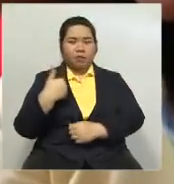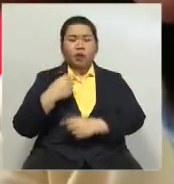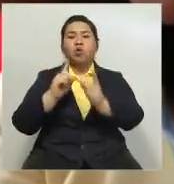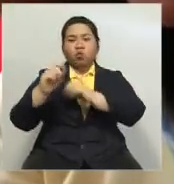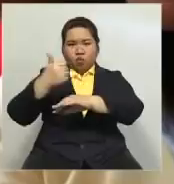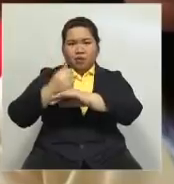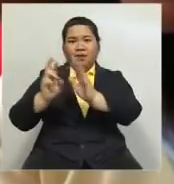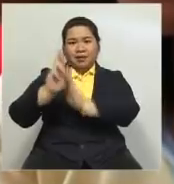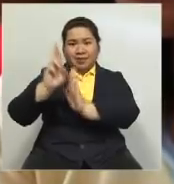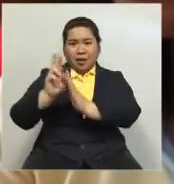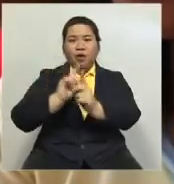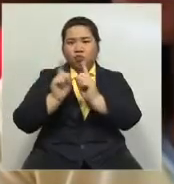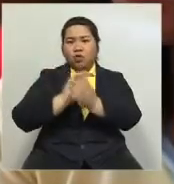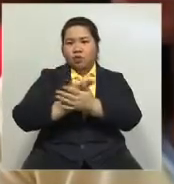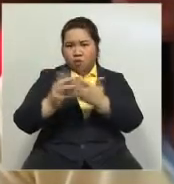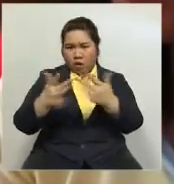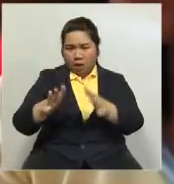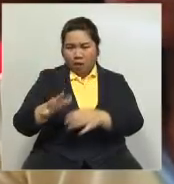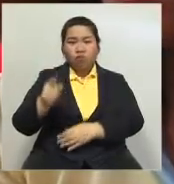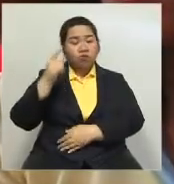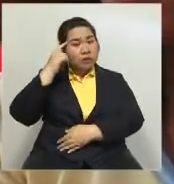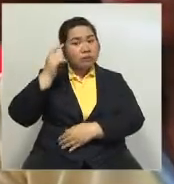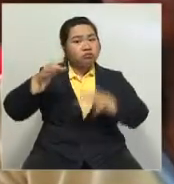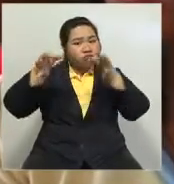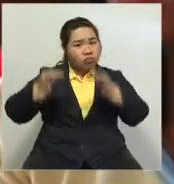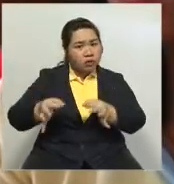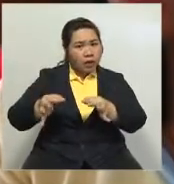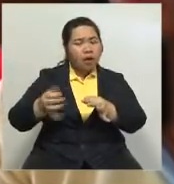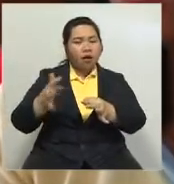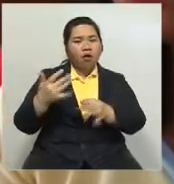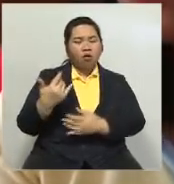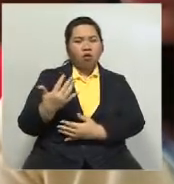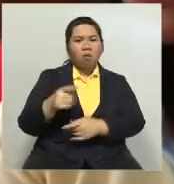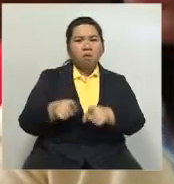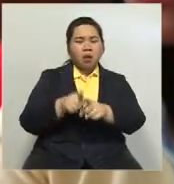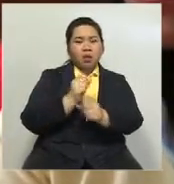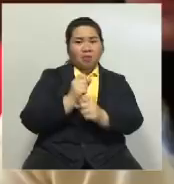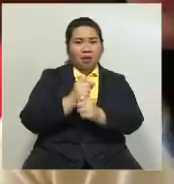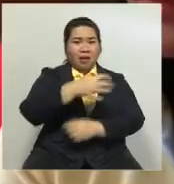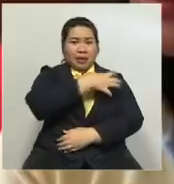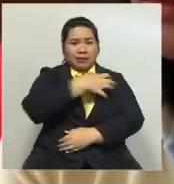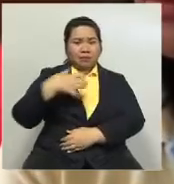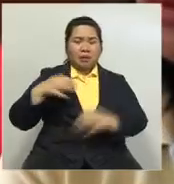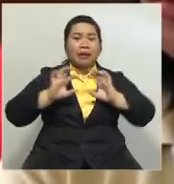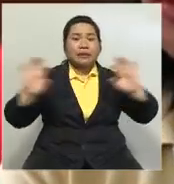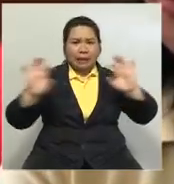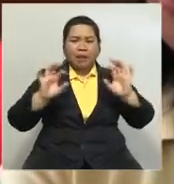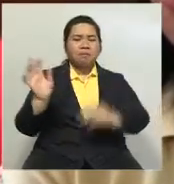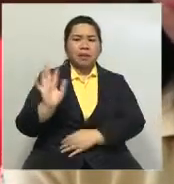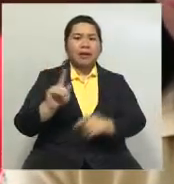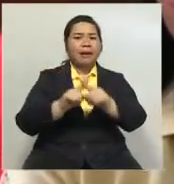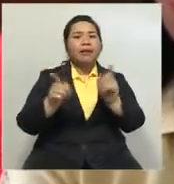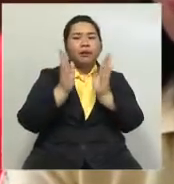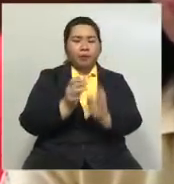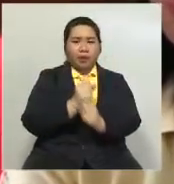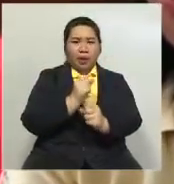าไปแล้วให้ท่านผู้ว่าเป็นผู้ตกลงใจโดยพี่หาชื่อให้ท่านไม่ได้เป็นข้าราชการไม่ได้เป็นข้าราชการแต่เป็น